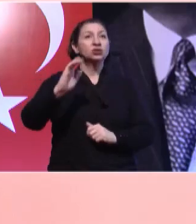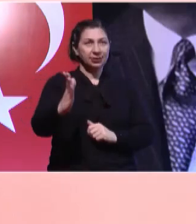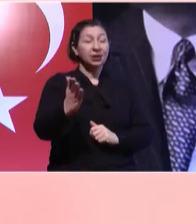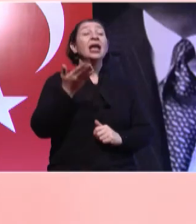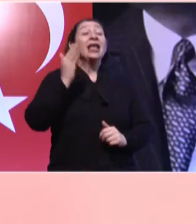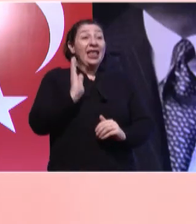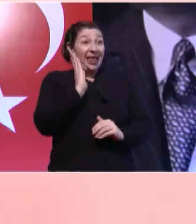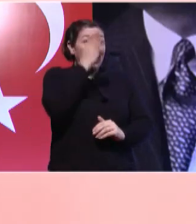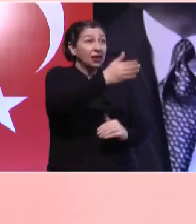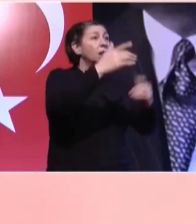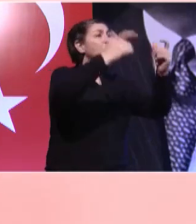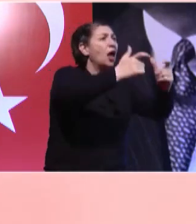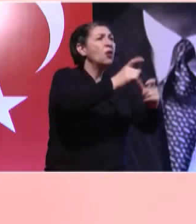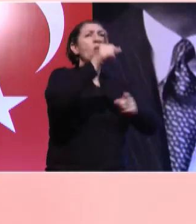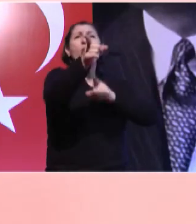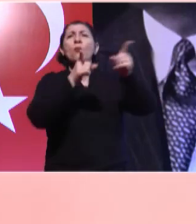Gittiğiniz her yerde, her ortamda